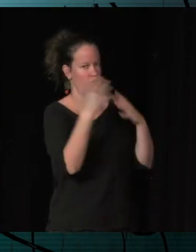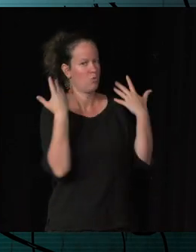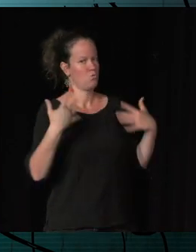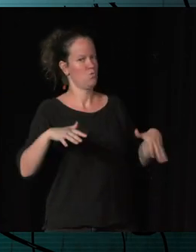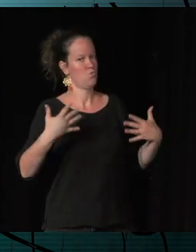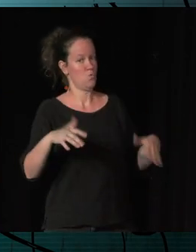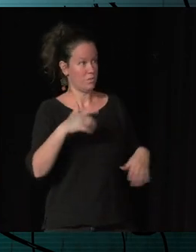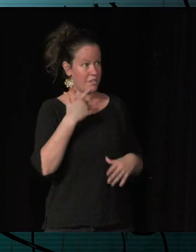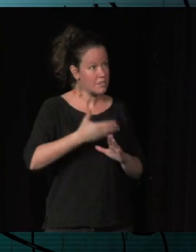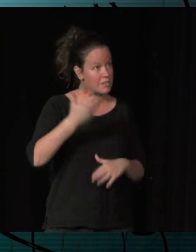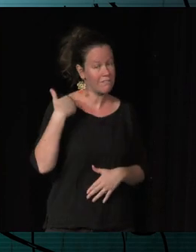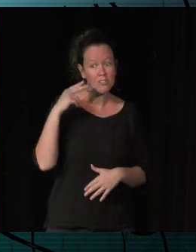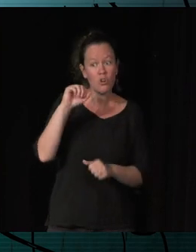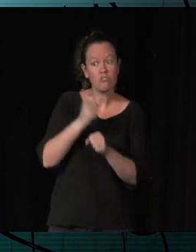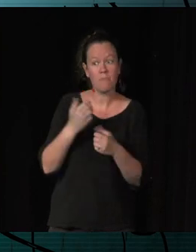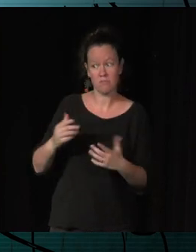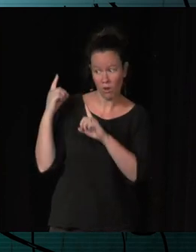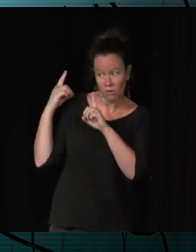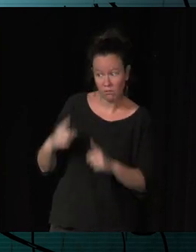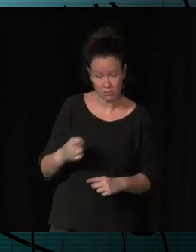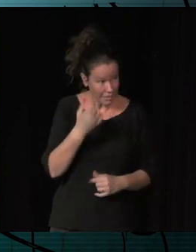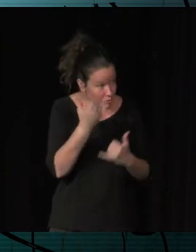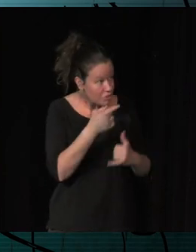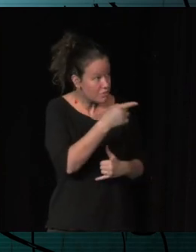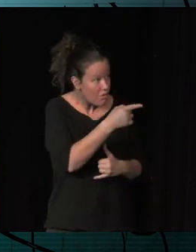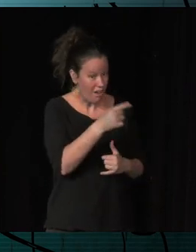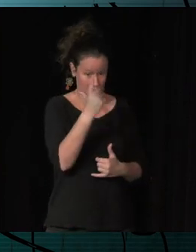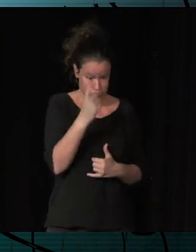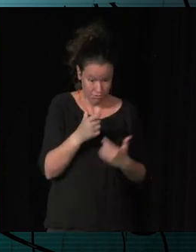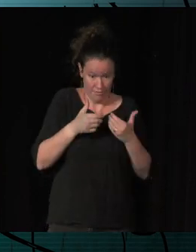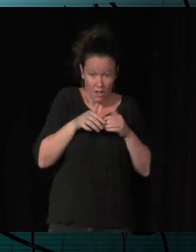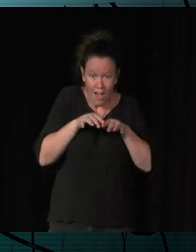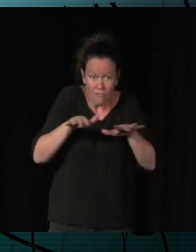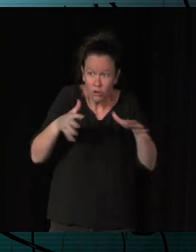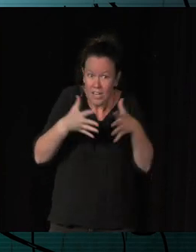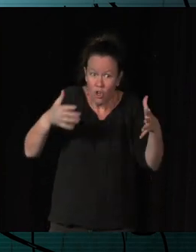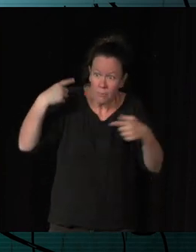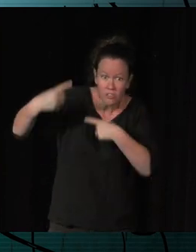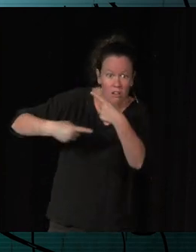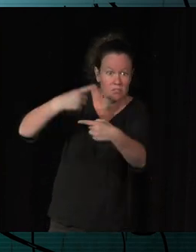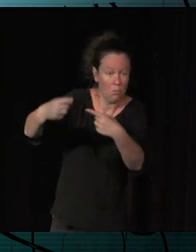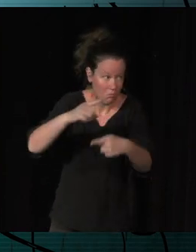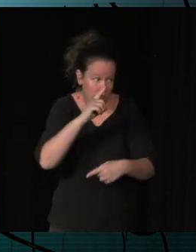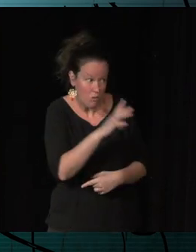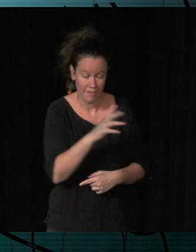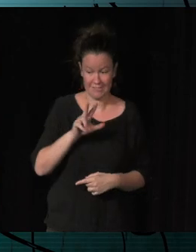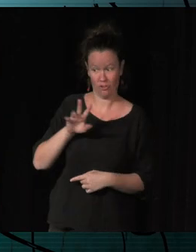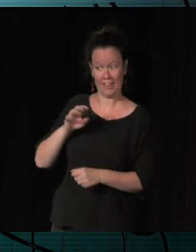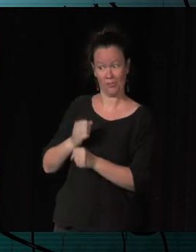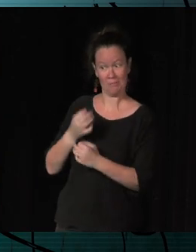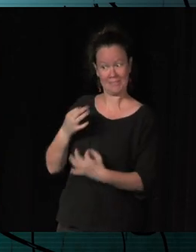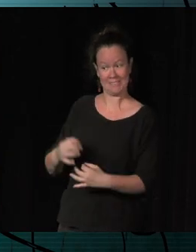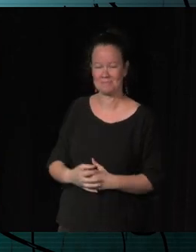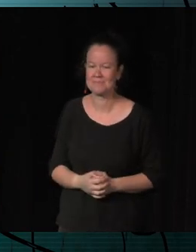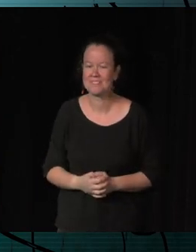après et oui ça ça te fait quoi d'avoir fait d'avoir fait peur à autant de générations alors oui